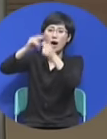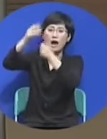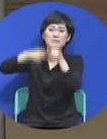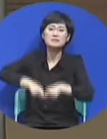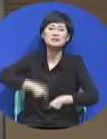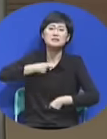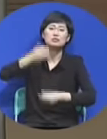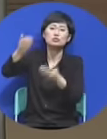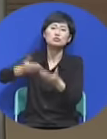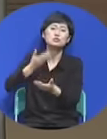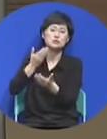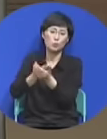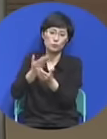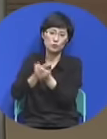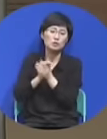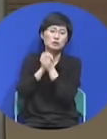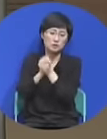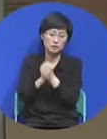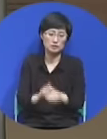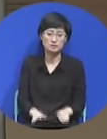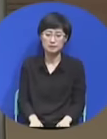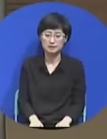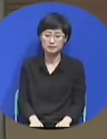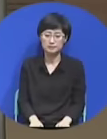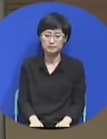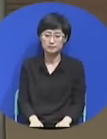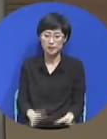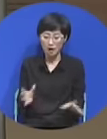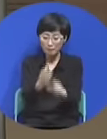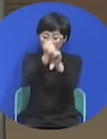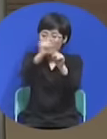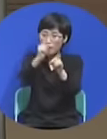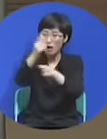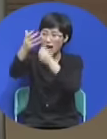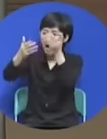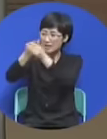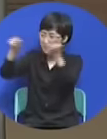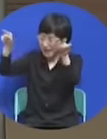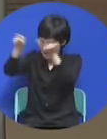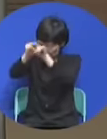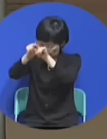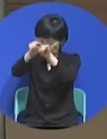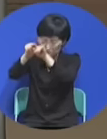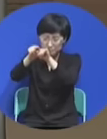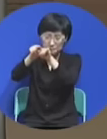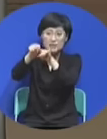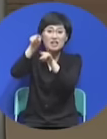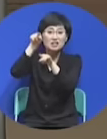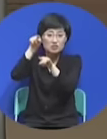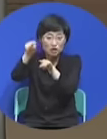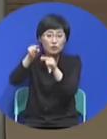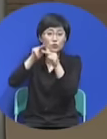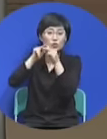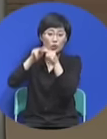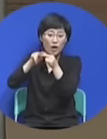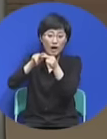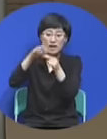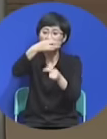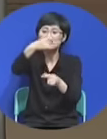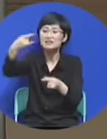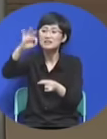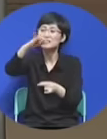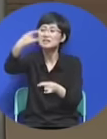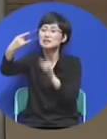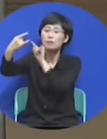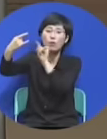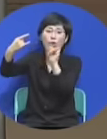没有必要要这个要那个，我们只求神的国。 뭡니까? 是指什么? 하나님이 나와 함께 하시는 것과 그의 의를 구하란 말은 거기에 대한 이 증거 아닙니까?